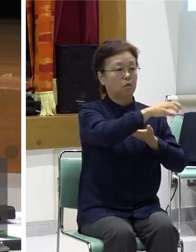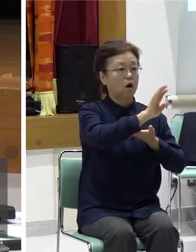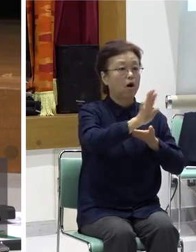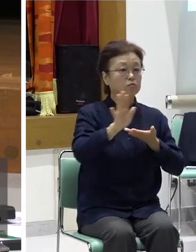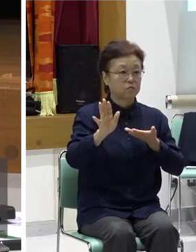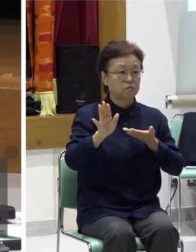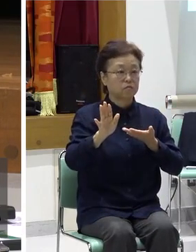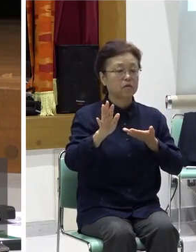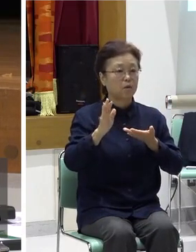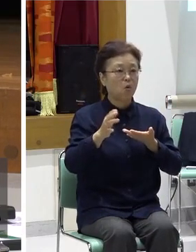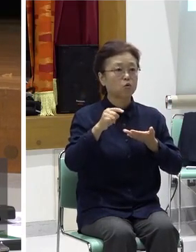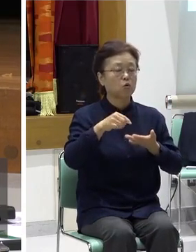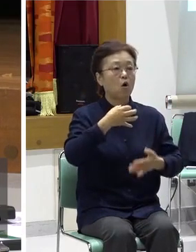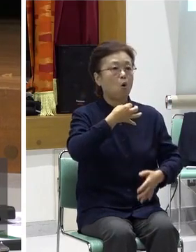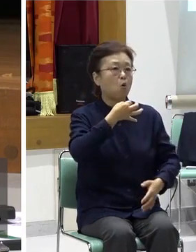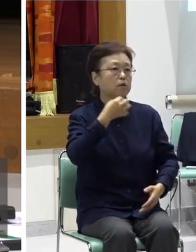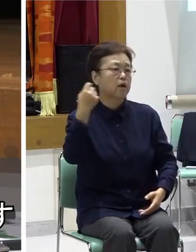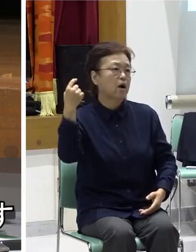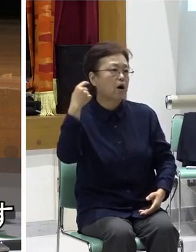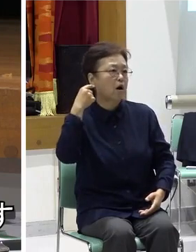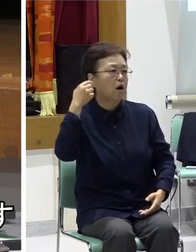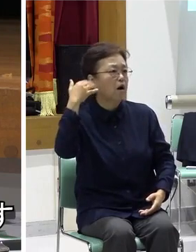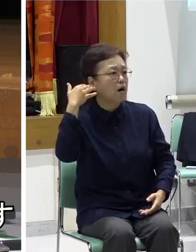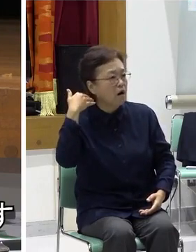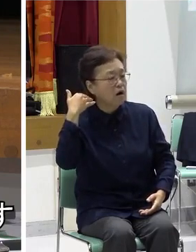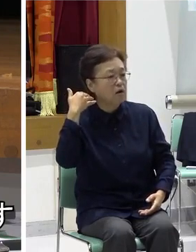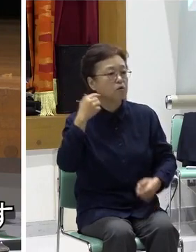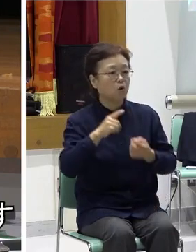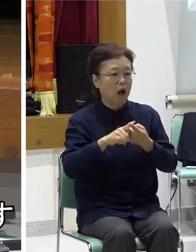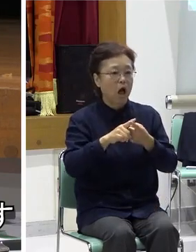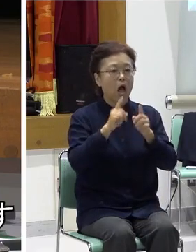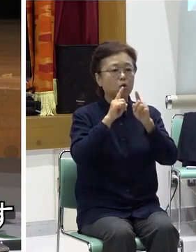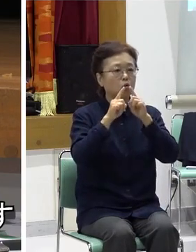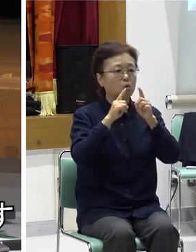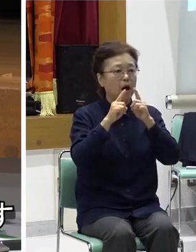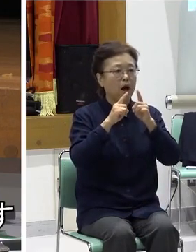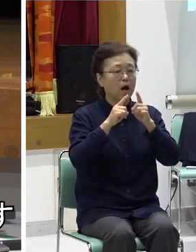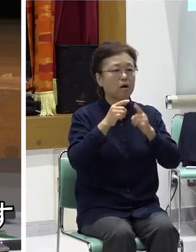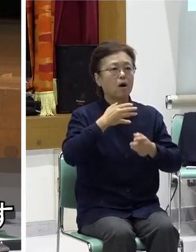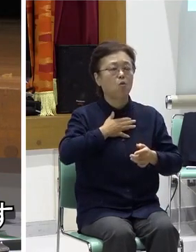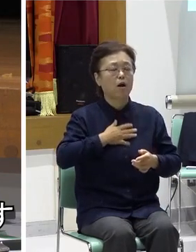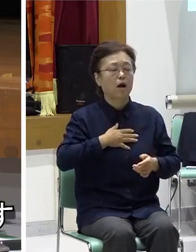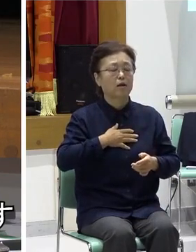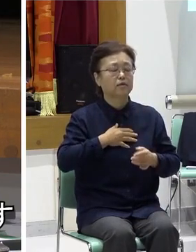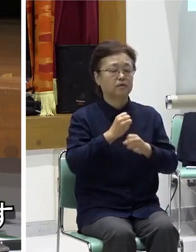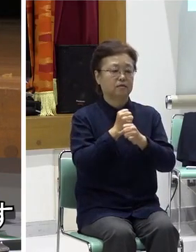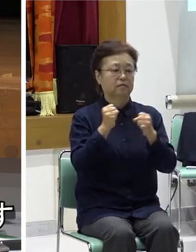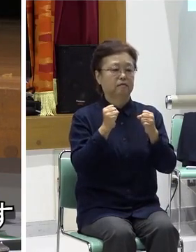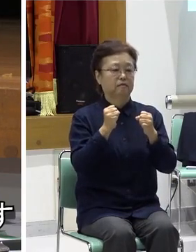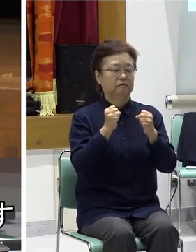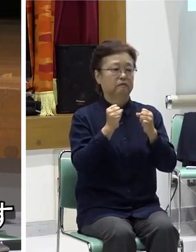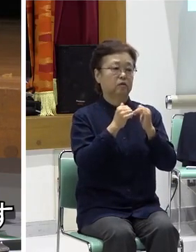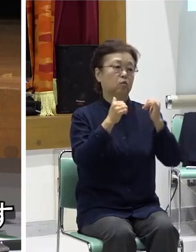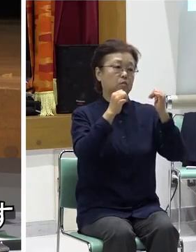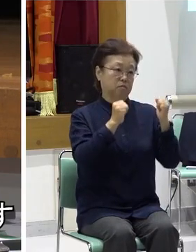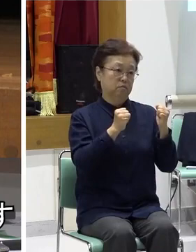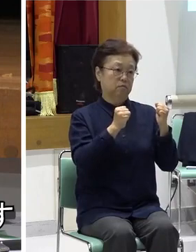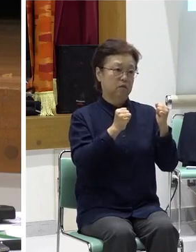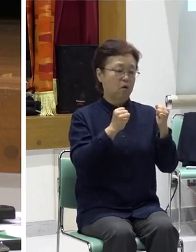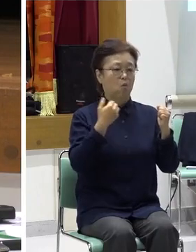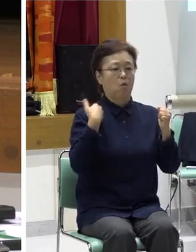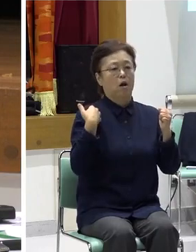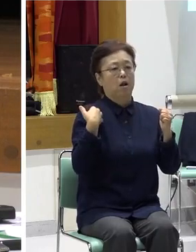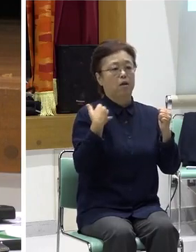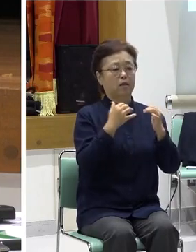も、やっぱりそういう音声聞き取れなかったりとか、言葉がやっぱりね、わかりづらいっていうところで、わからないっていう方もおられたり